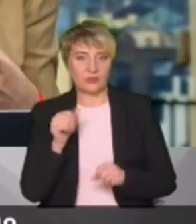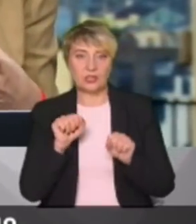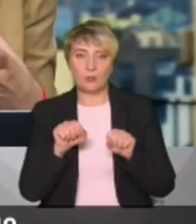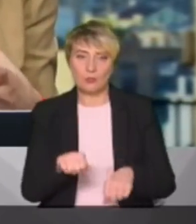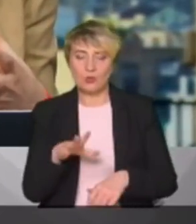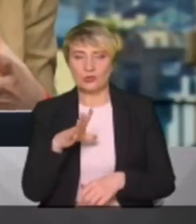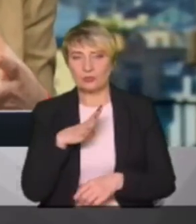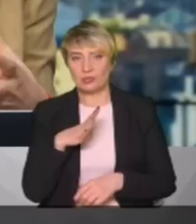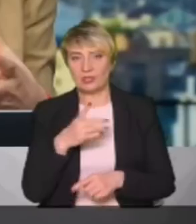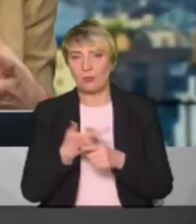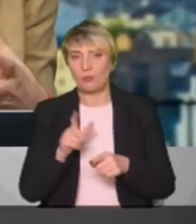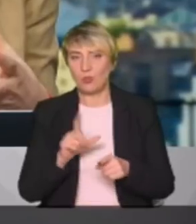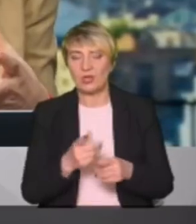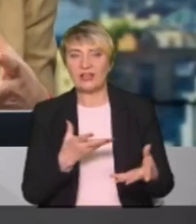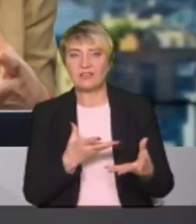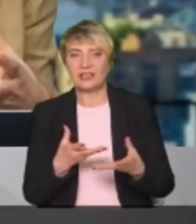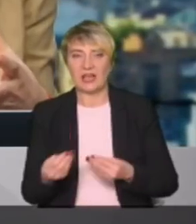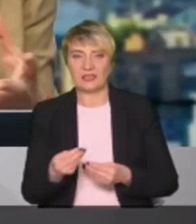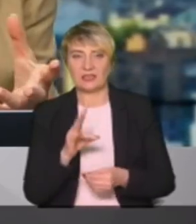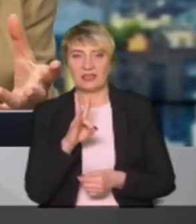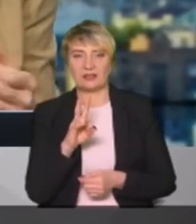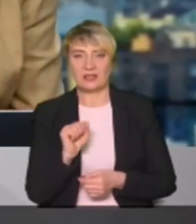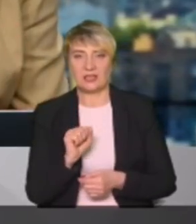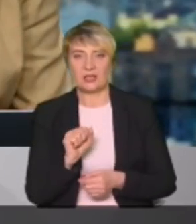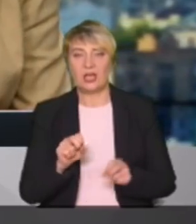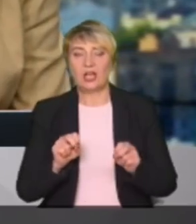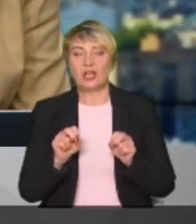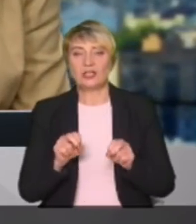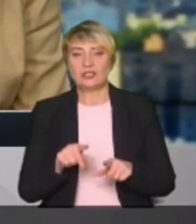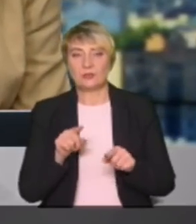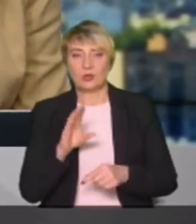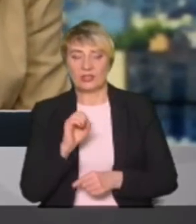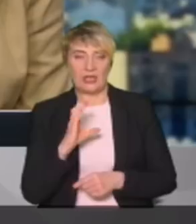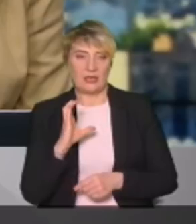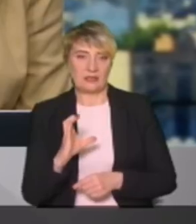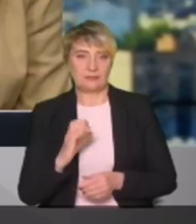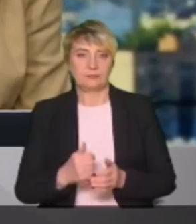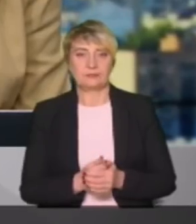более дееспособно, более влиятельно, чем тот же Евросоюз, например?